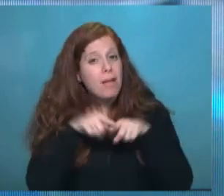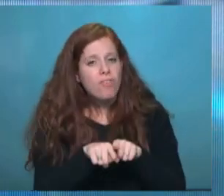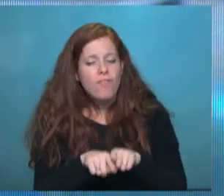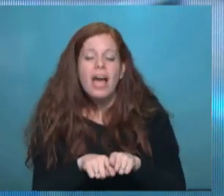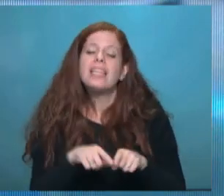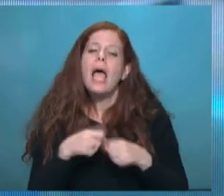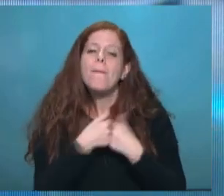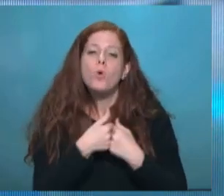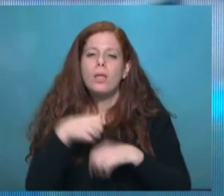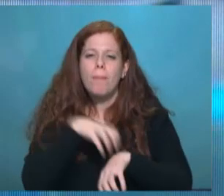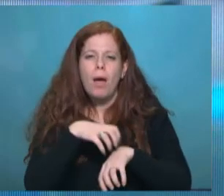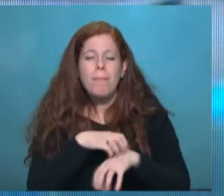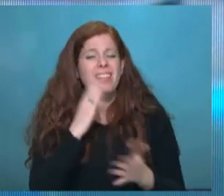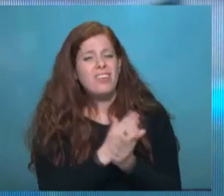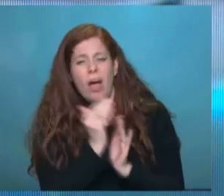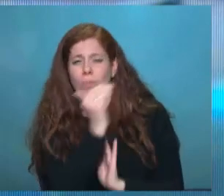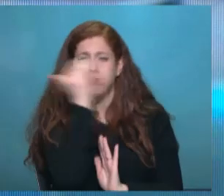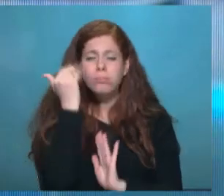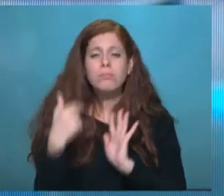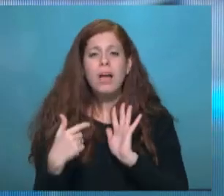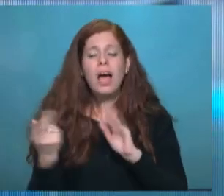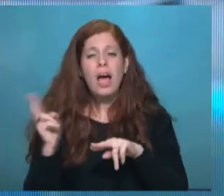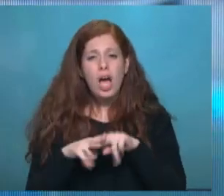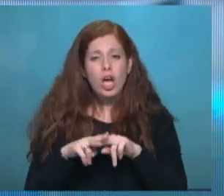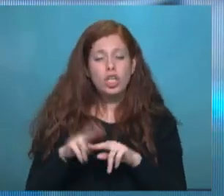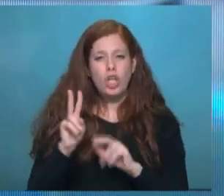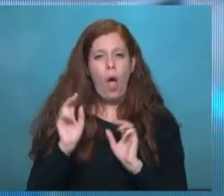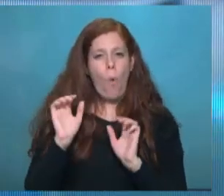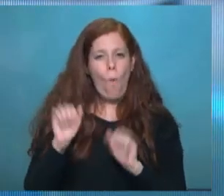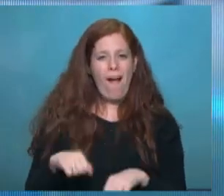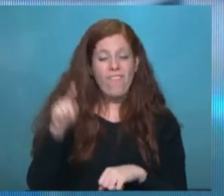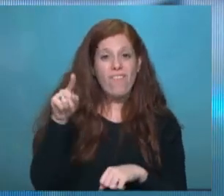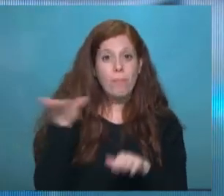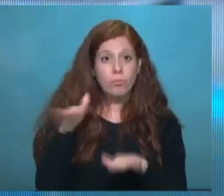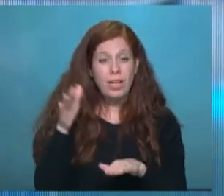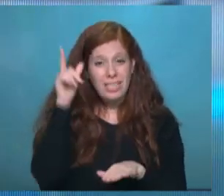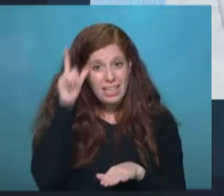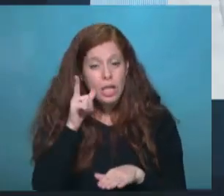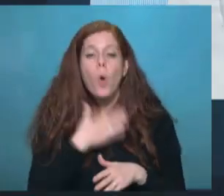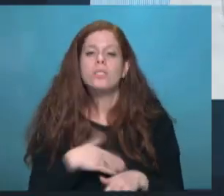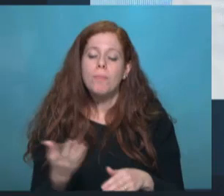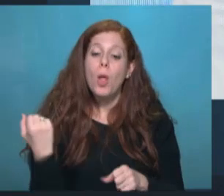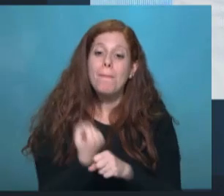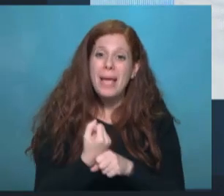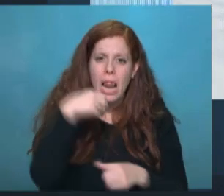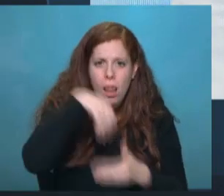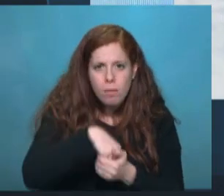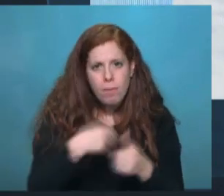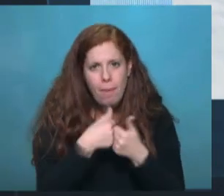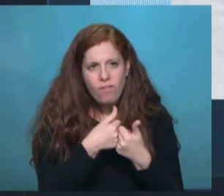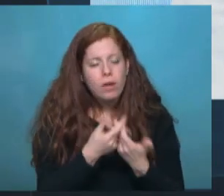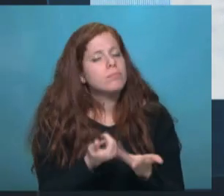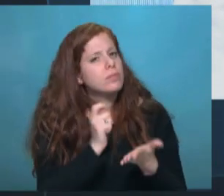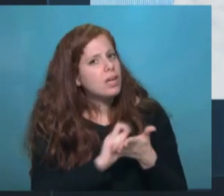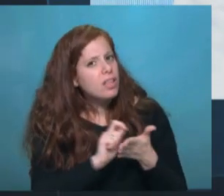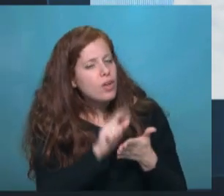הבית מגיעים לנקודת רתיחה, לאחר שהוואקף וממשלת ירדן מחליטים להיות פעילים במאבק הזה. כתבנו רום ליאור, אתה